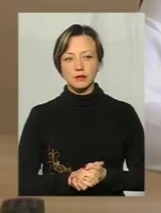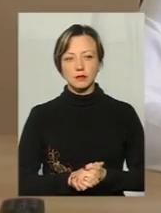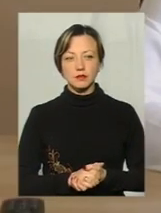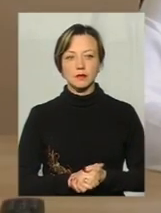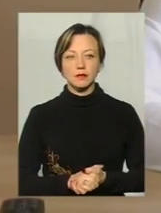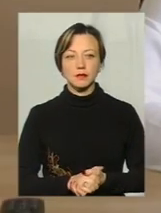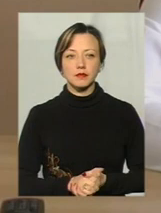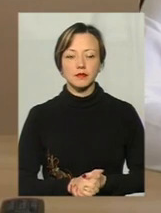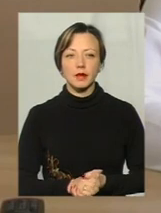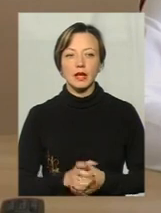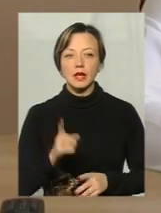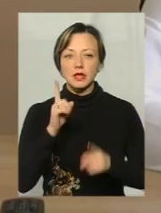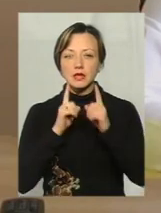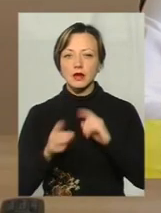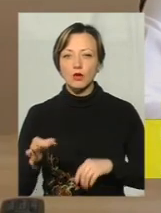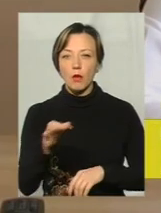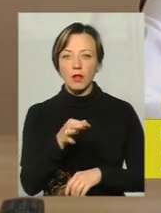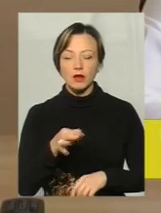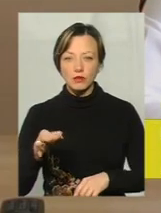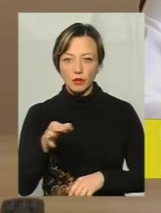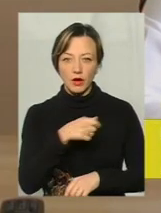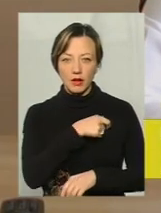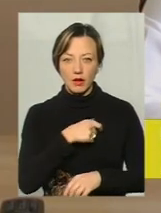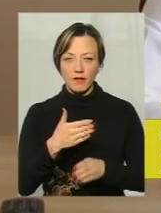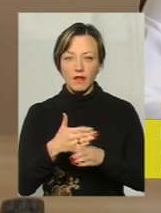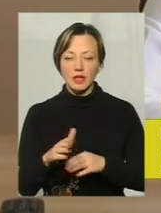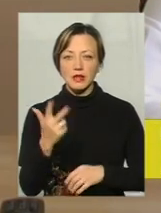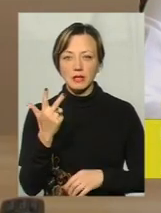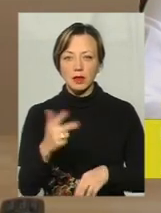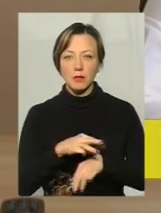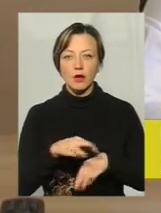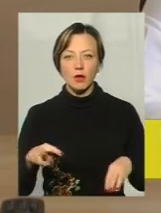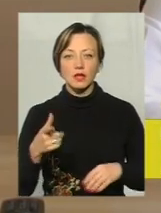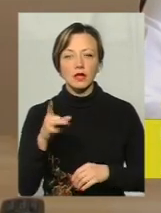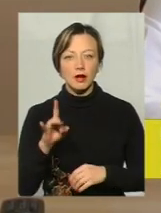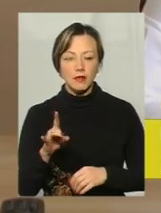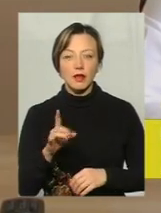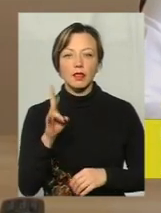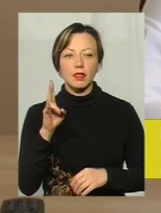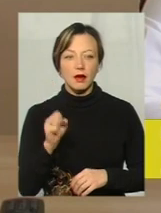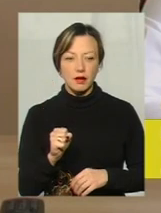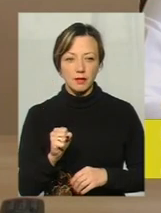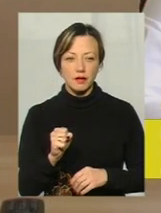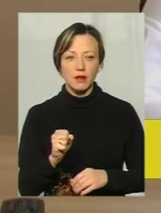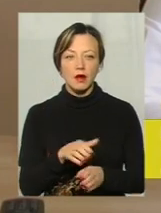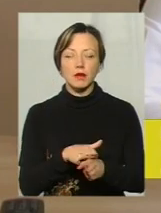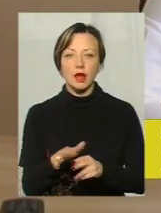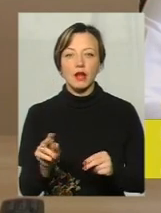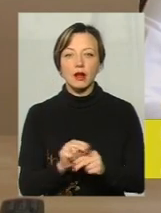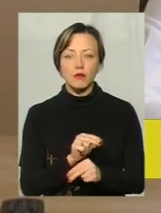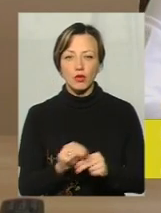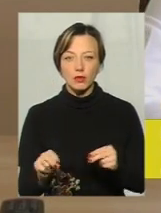Сесія обласної ради прийнято рішення про виділення 3 мільйонів гривень на капітальний